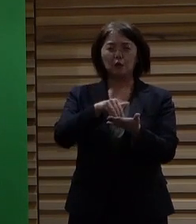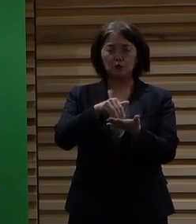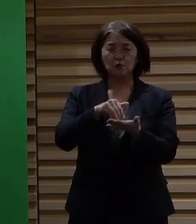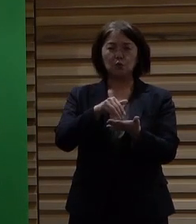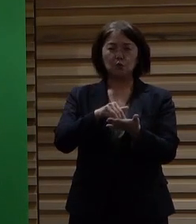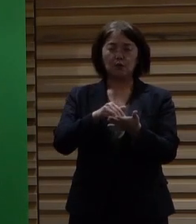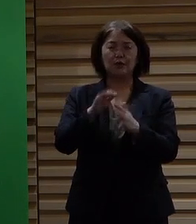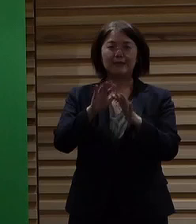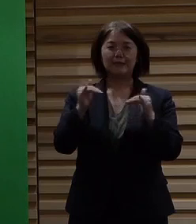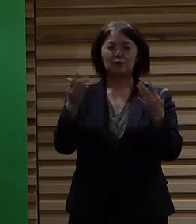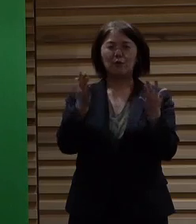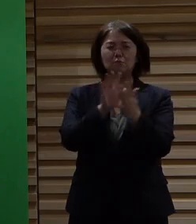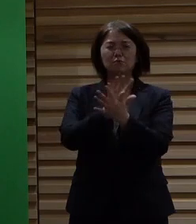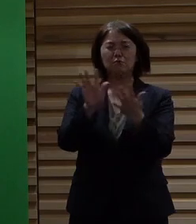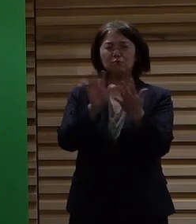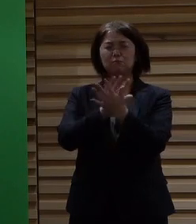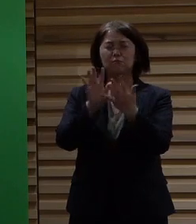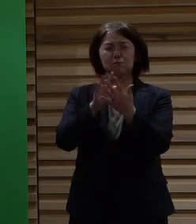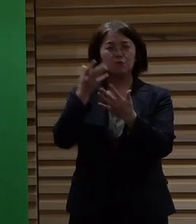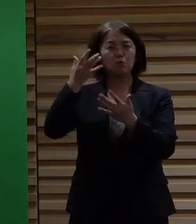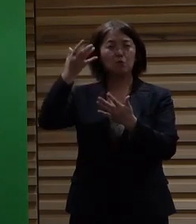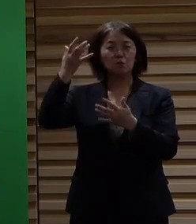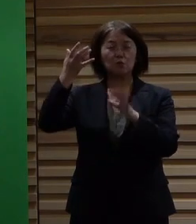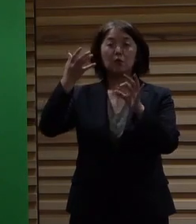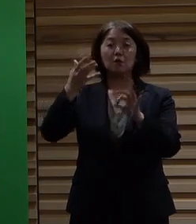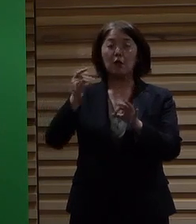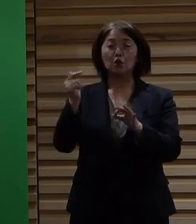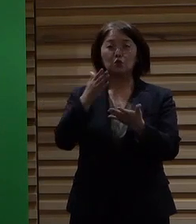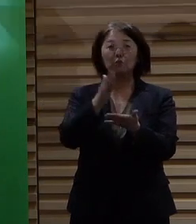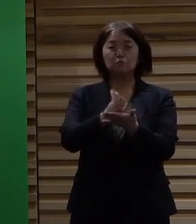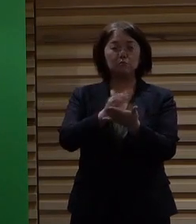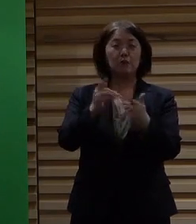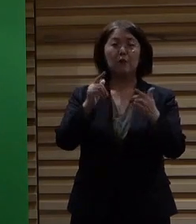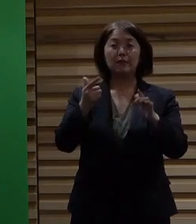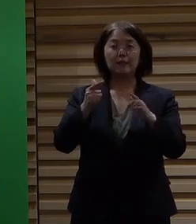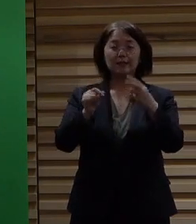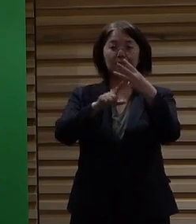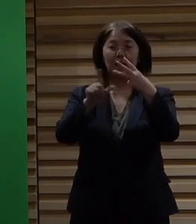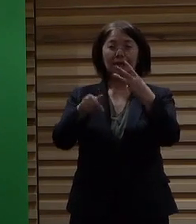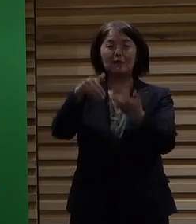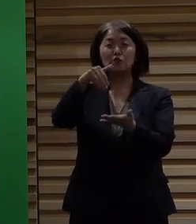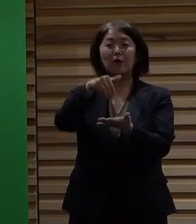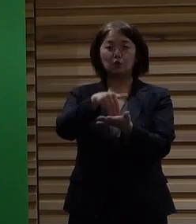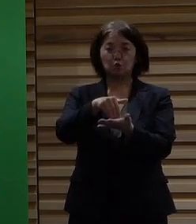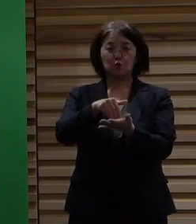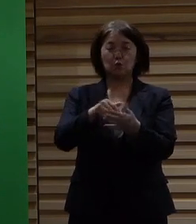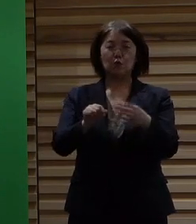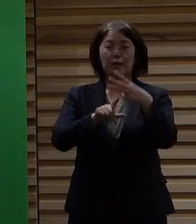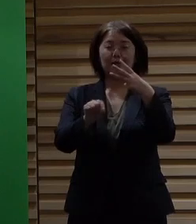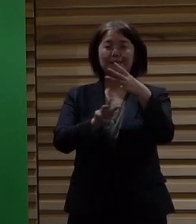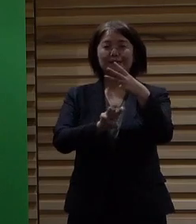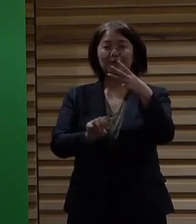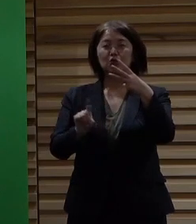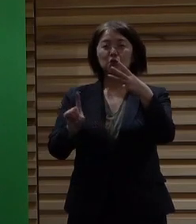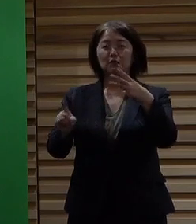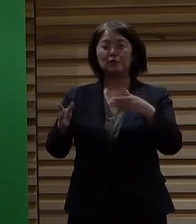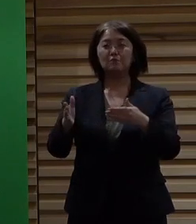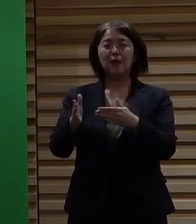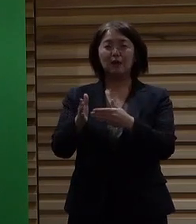ることが見込まれますので、すぐにはやめずに3月末まで、今月いっぱい実施を続けます